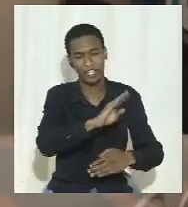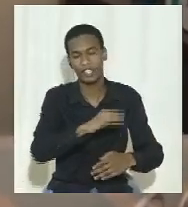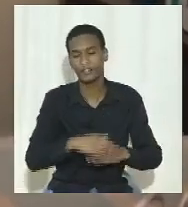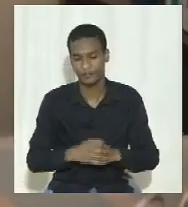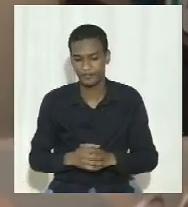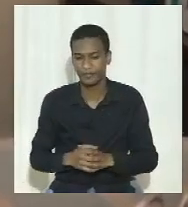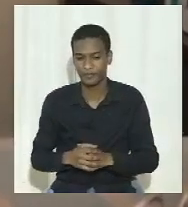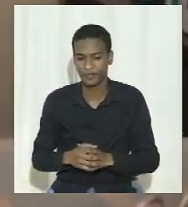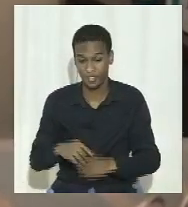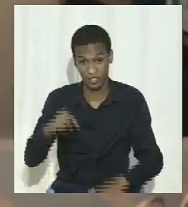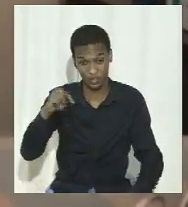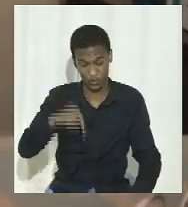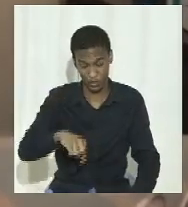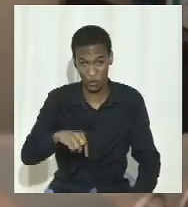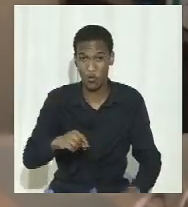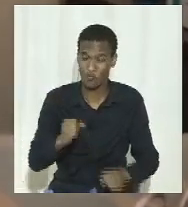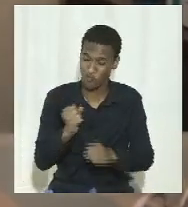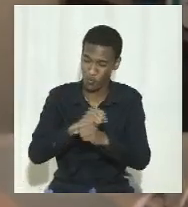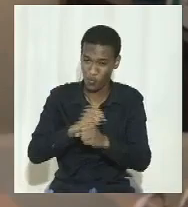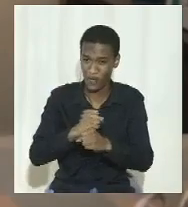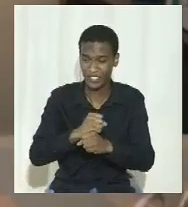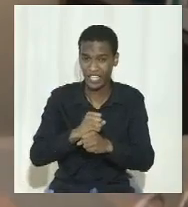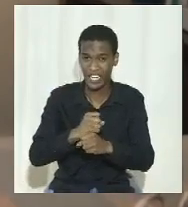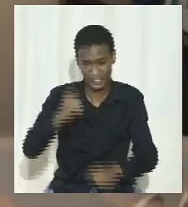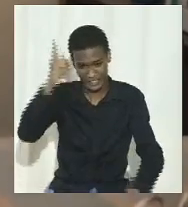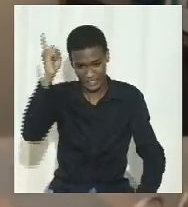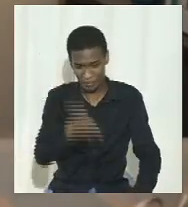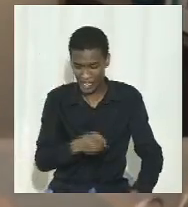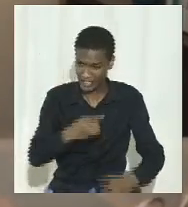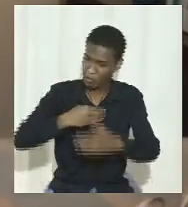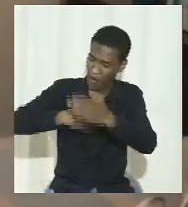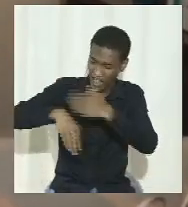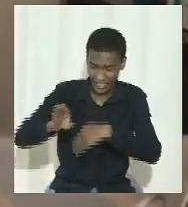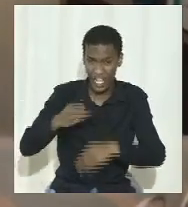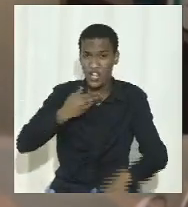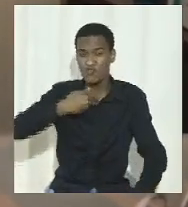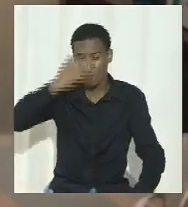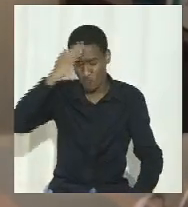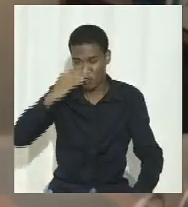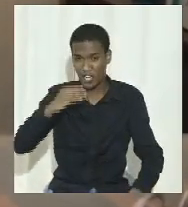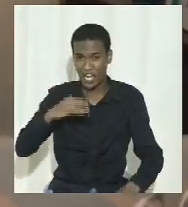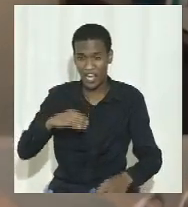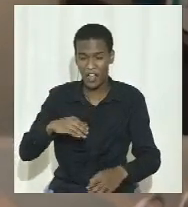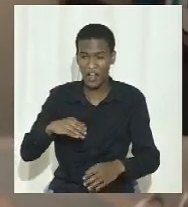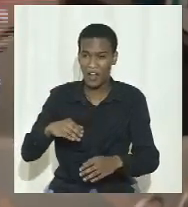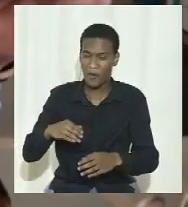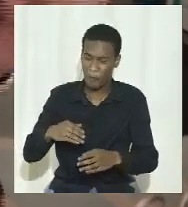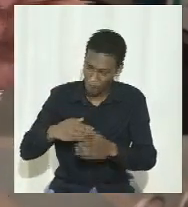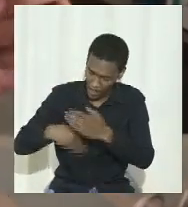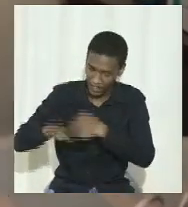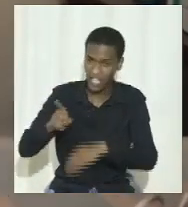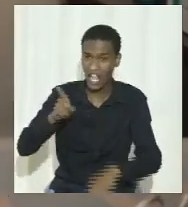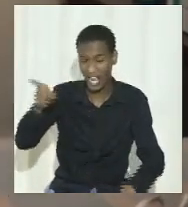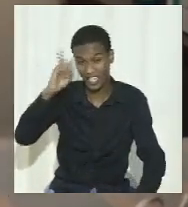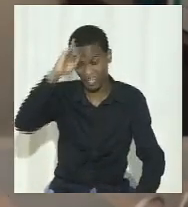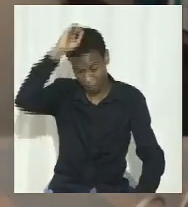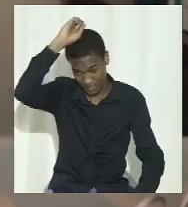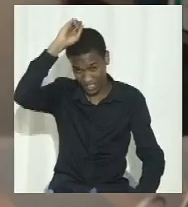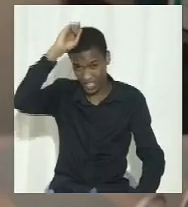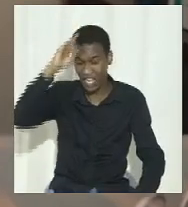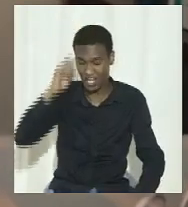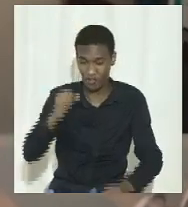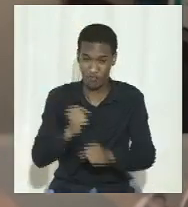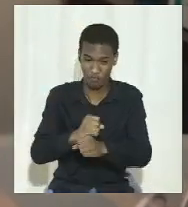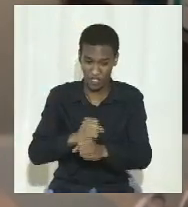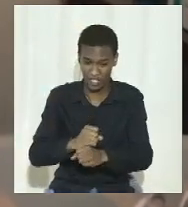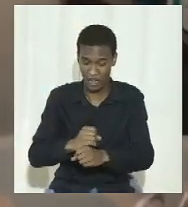tena tsy maintsy ahafahana manome lalana an'ilay olona dia tsy afaka mihitsy izy a andeha makany Boeny. Fa mety misy koa